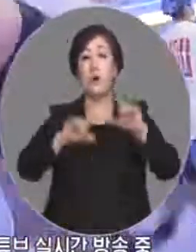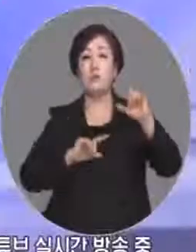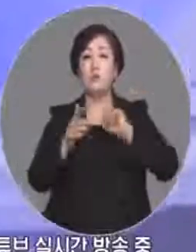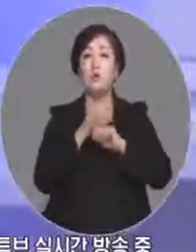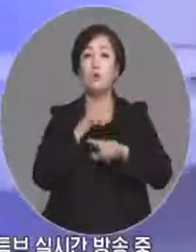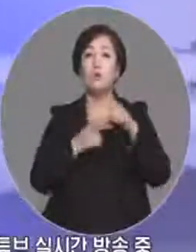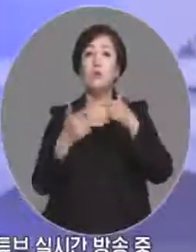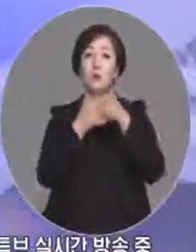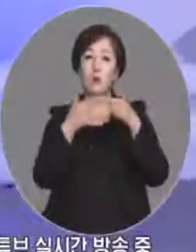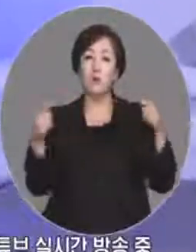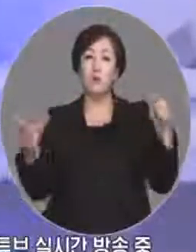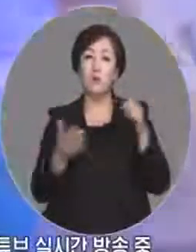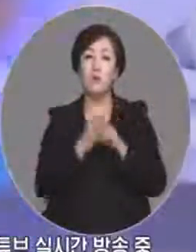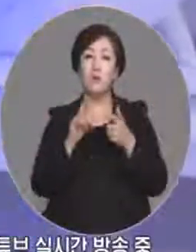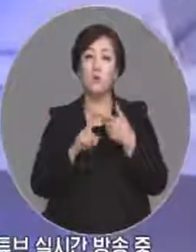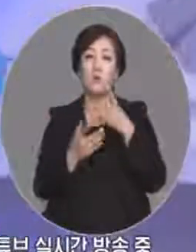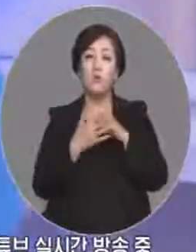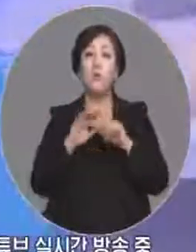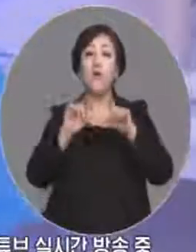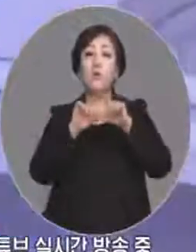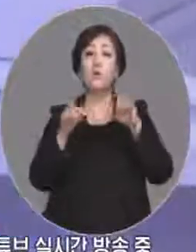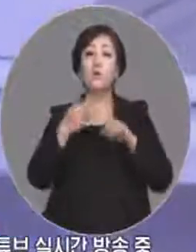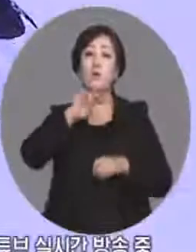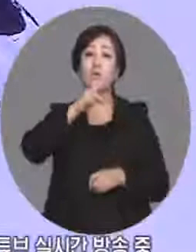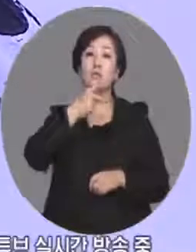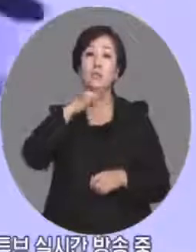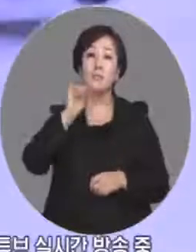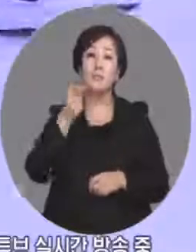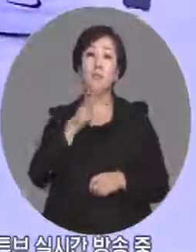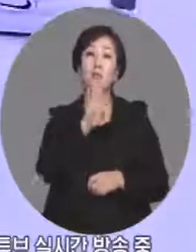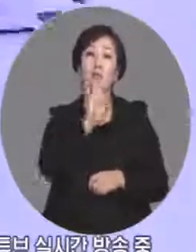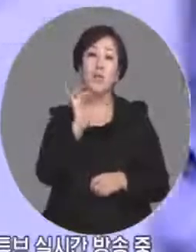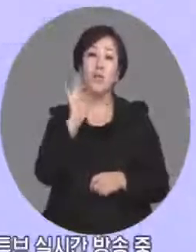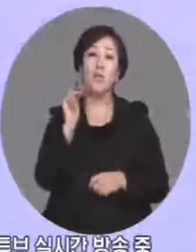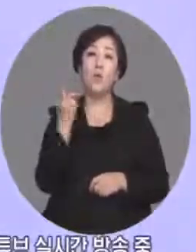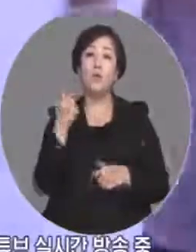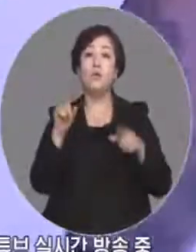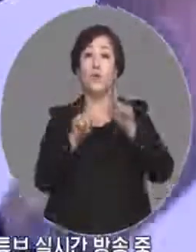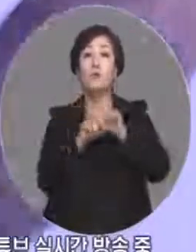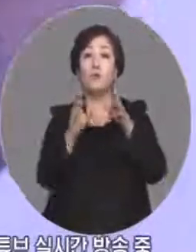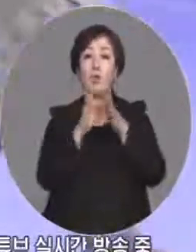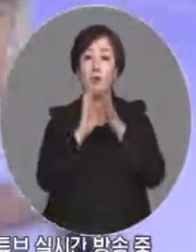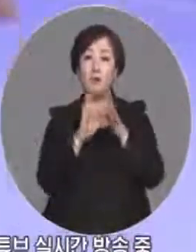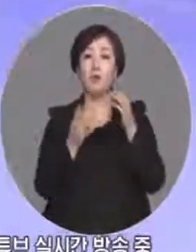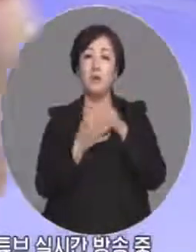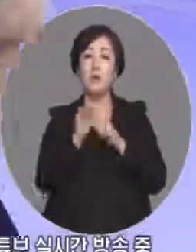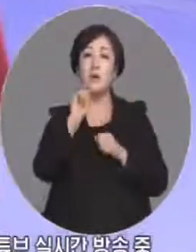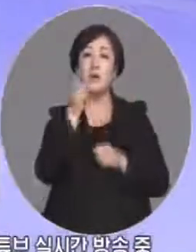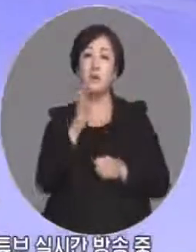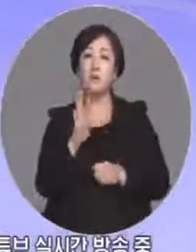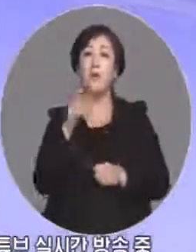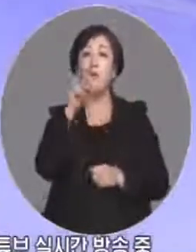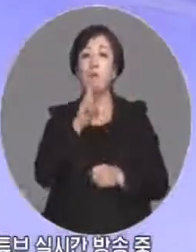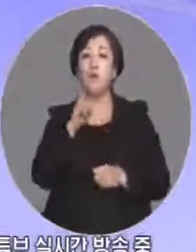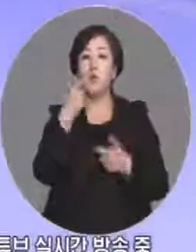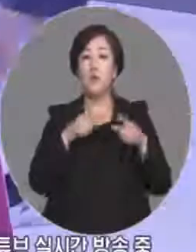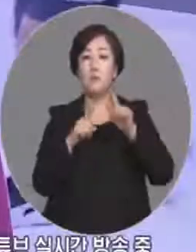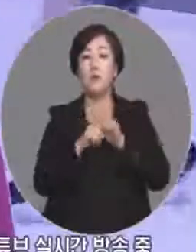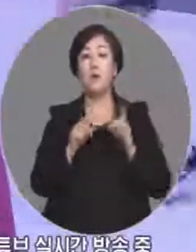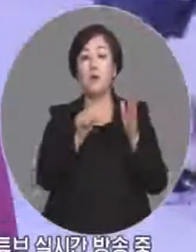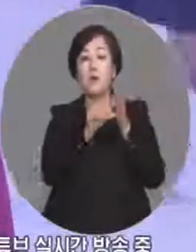역동적인 움직임. 스트리트 댄스의 종류인 비보잉과 왁킹이 힙합 음악에 어우러져 새로운 매력을